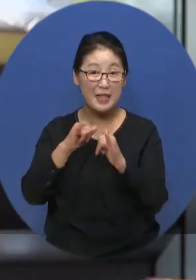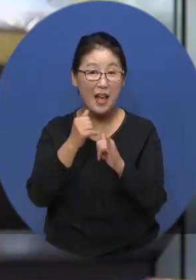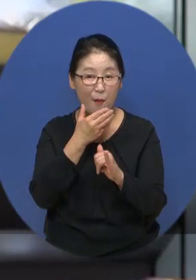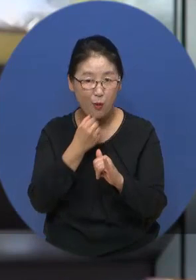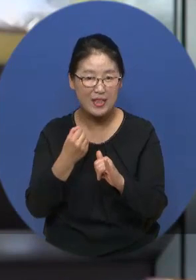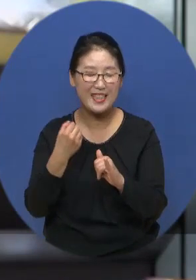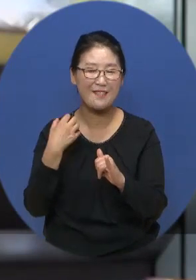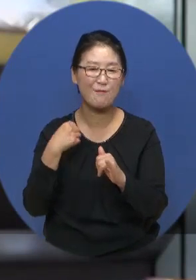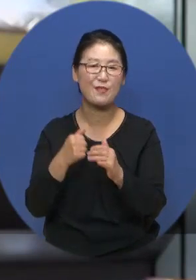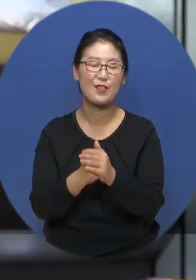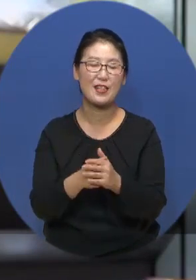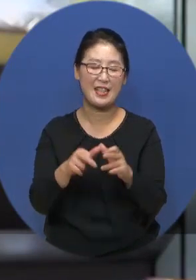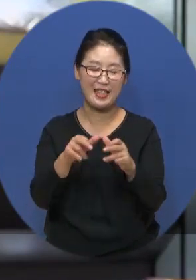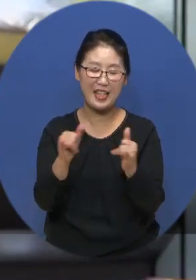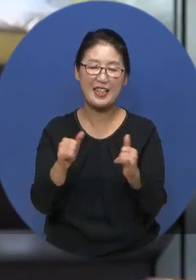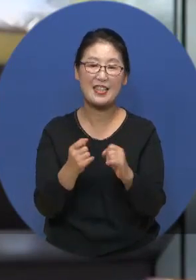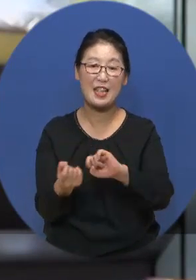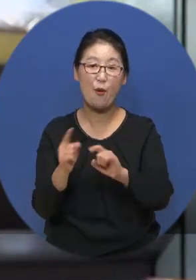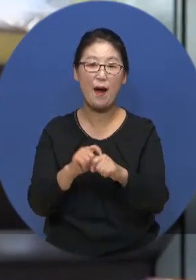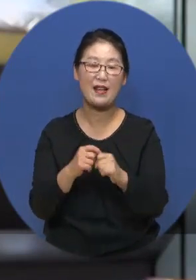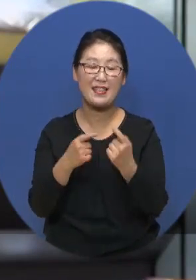재활 상담사 자격증을 가지고